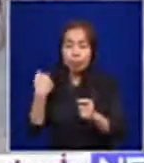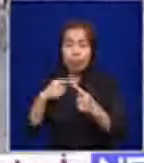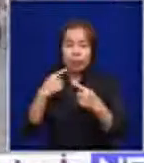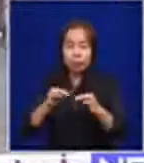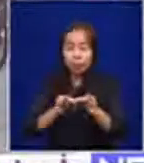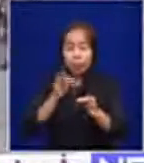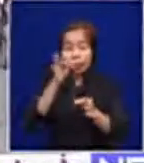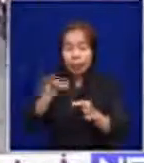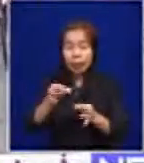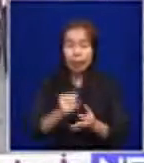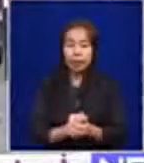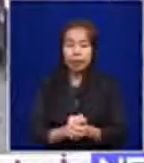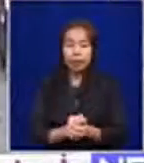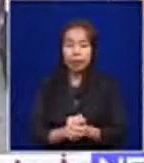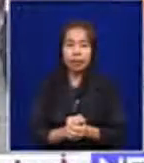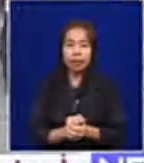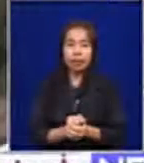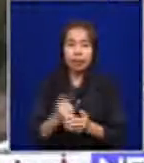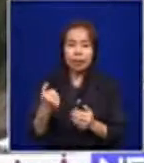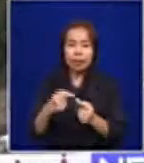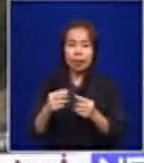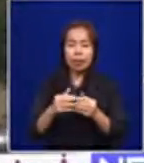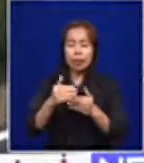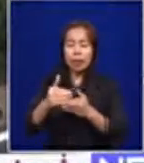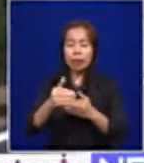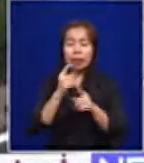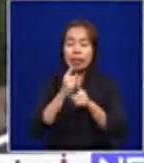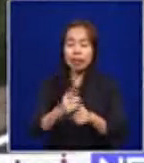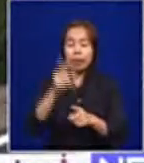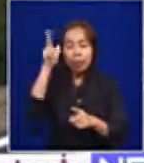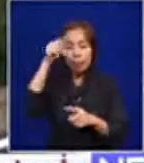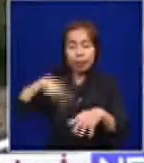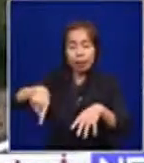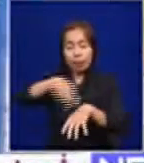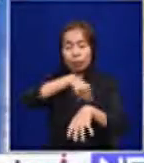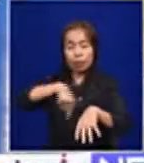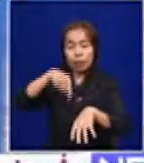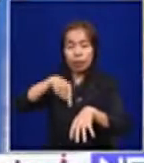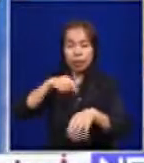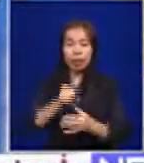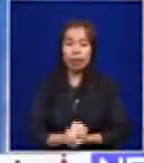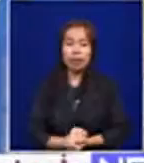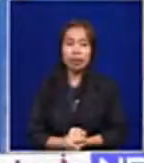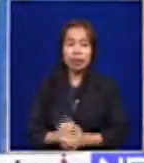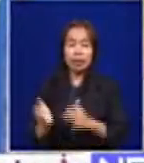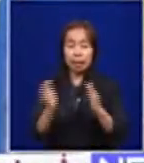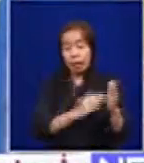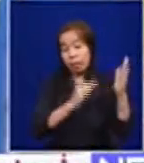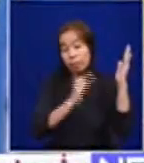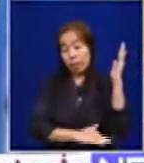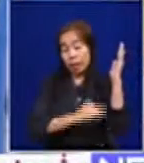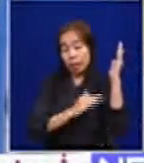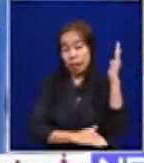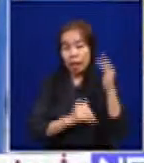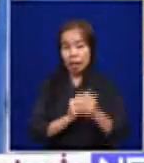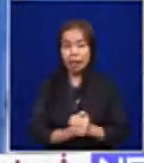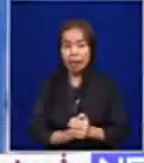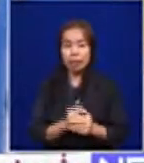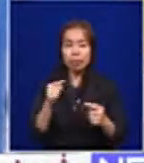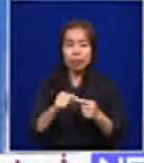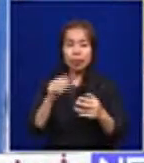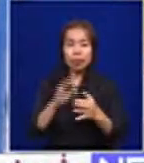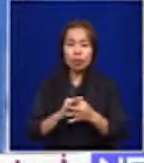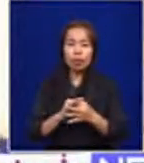เฉพาะรถจักรยานที่มีเพียงแห่งเดียวในจังหวัดลำปางค่ะลงกันไปที่ภาคใต้นะคะนายโดลเดชพัฒนรัต